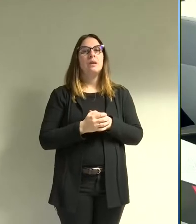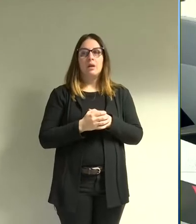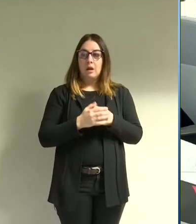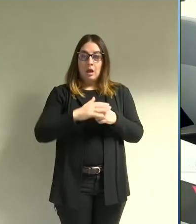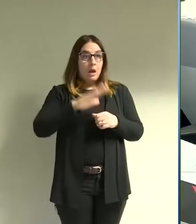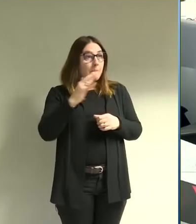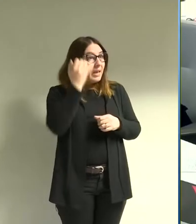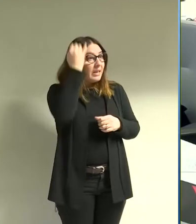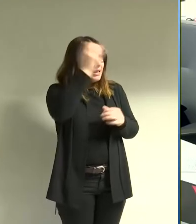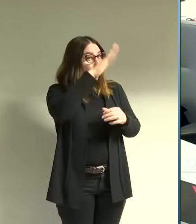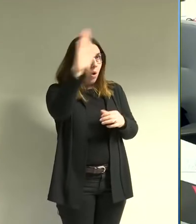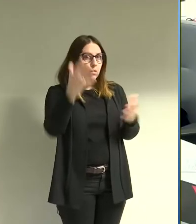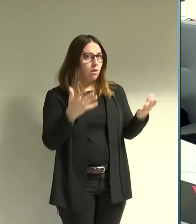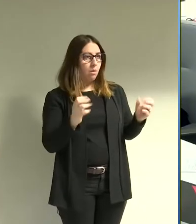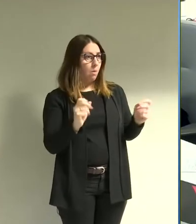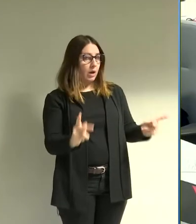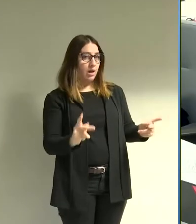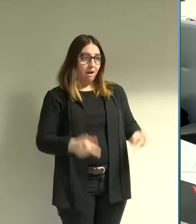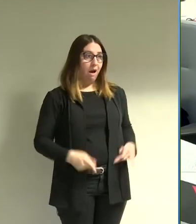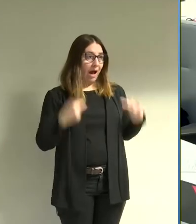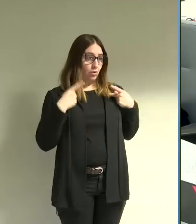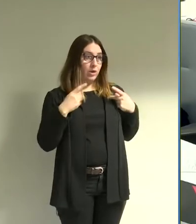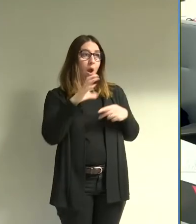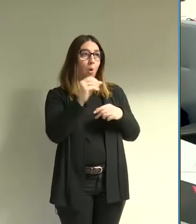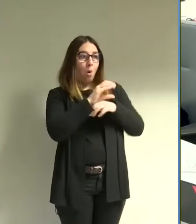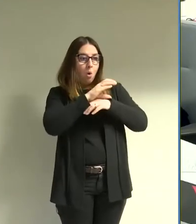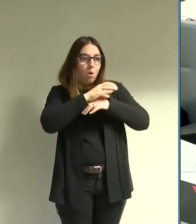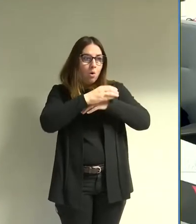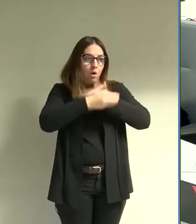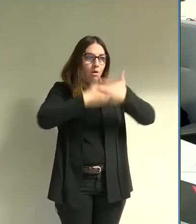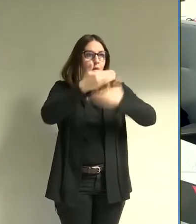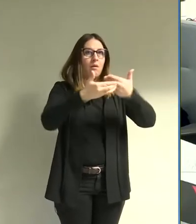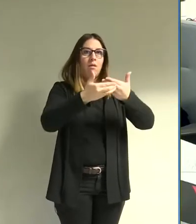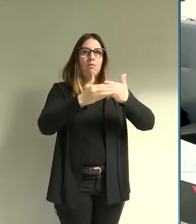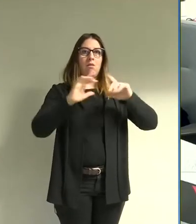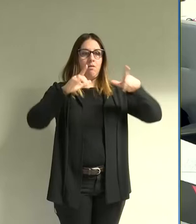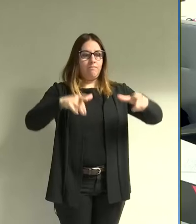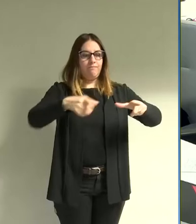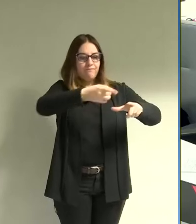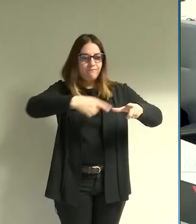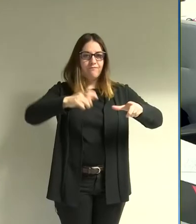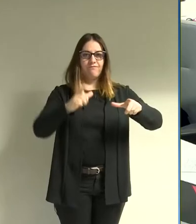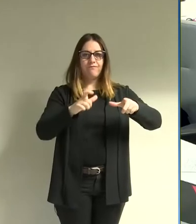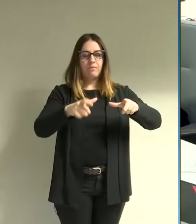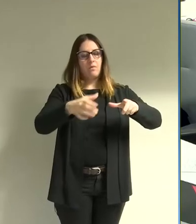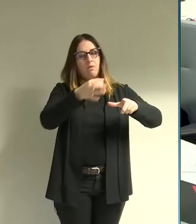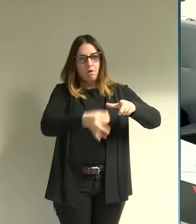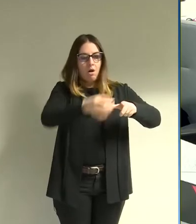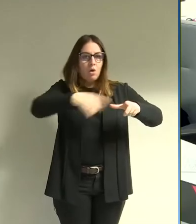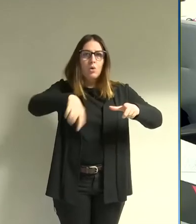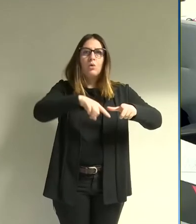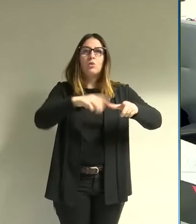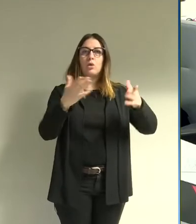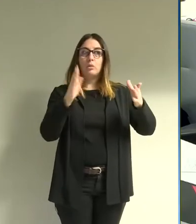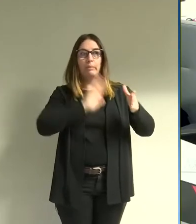vous pensez à autre chose on est typiquement il y aura déjà un atelier sur la co construction du portrait de notes de la ville grenoblois à ce moment là et ça serait quand même assez